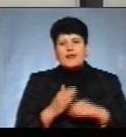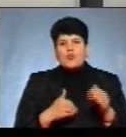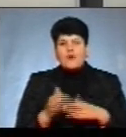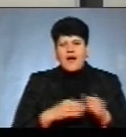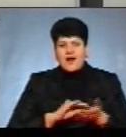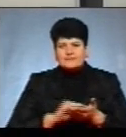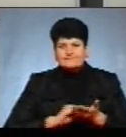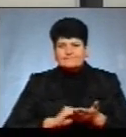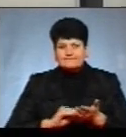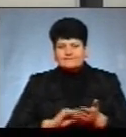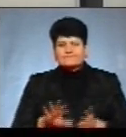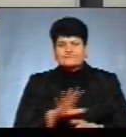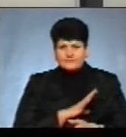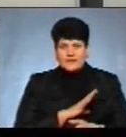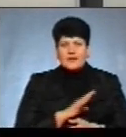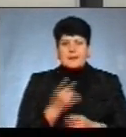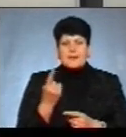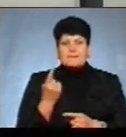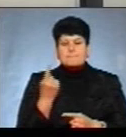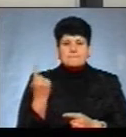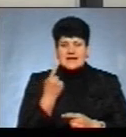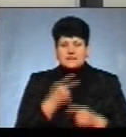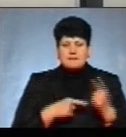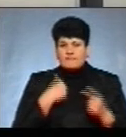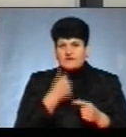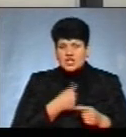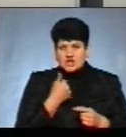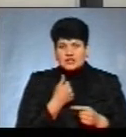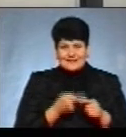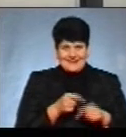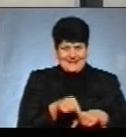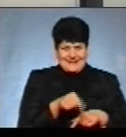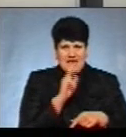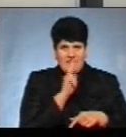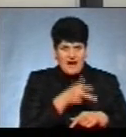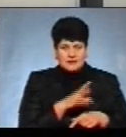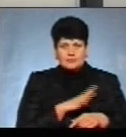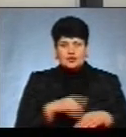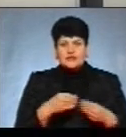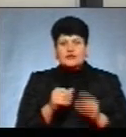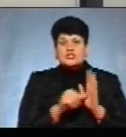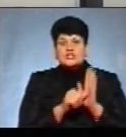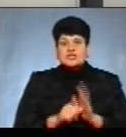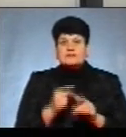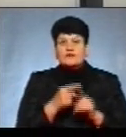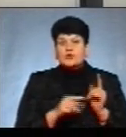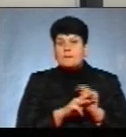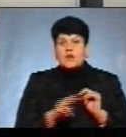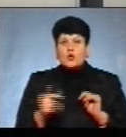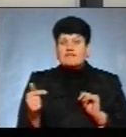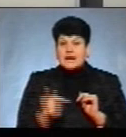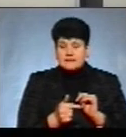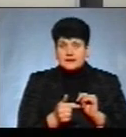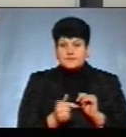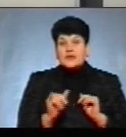ручному режимі. Тобто, відповідно, от на перше півріччя, не півріччя, на цей квартал нам було виділено більше як 6,5 мільйонів